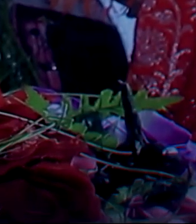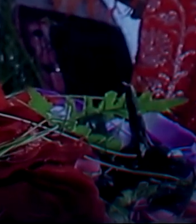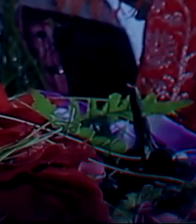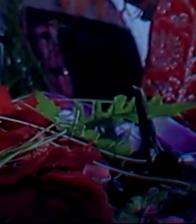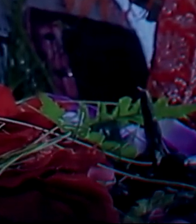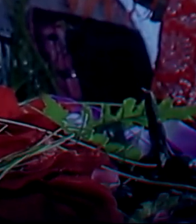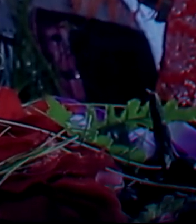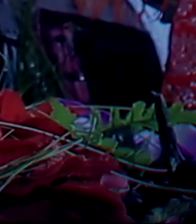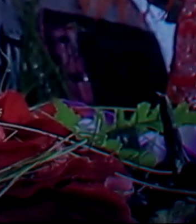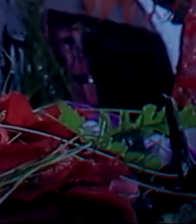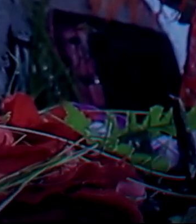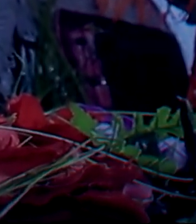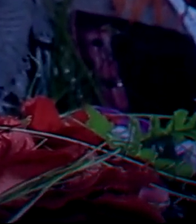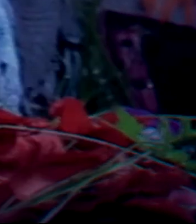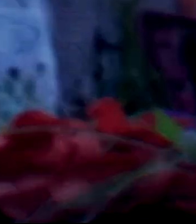ላመስግንሽ